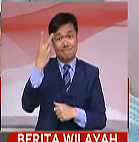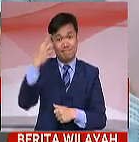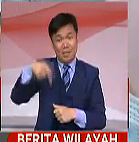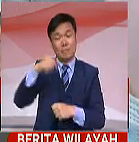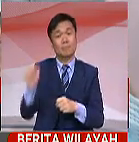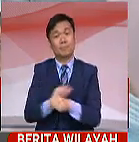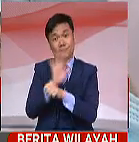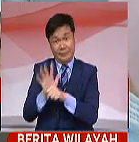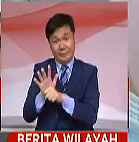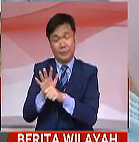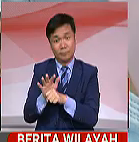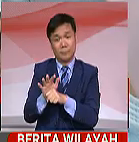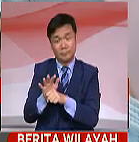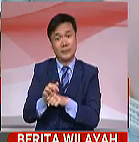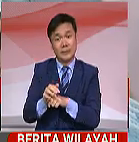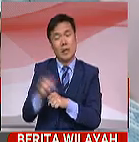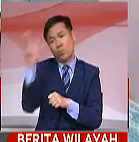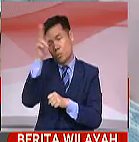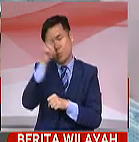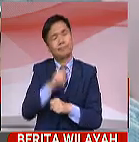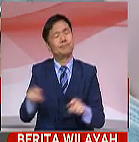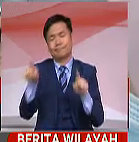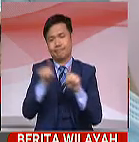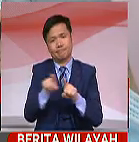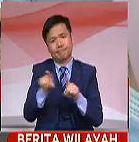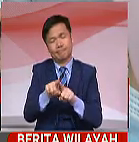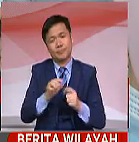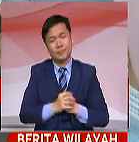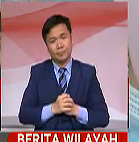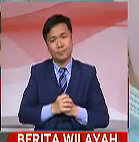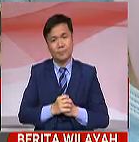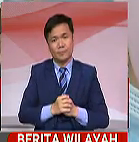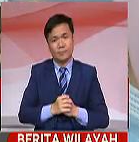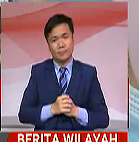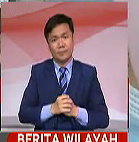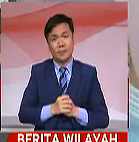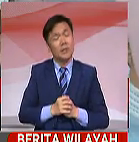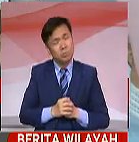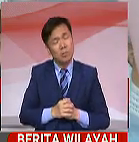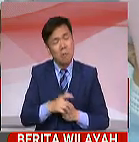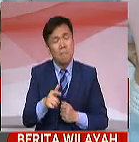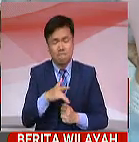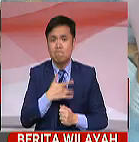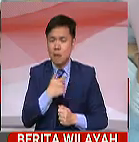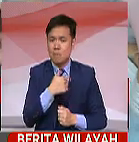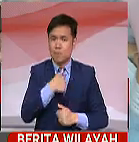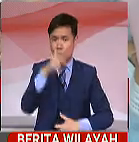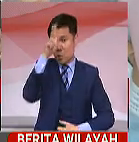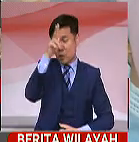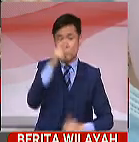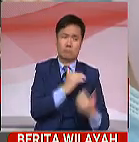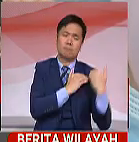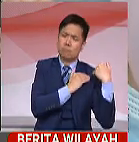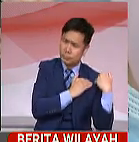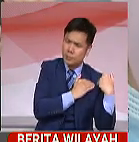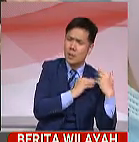juga kerajaan mengambil tindakan yang sama, yaitu atas rasa tanggung jawab kerajaan dan